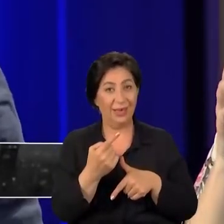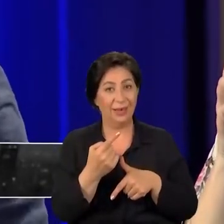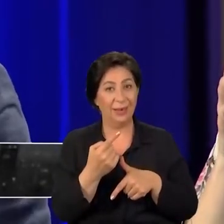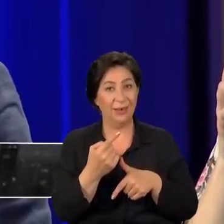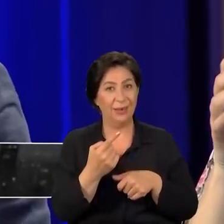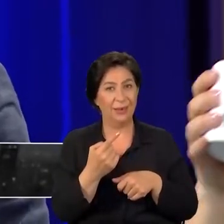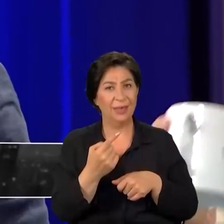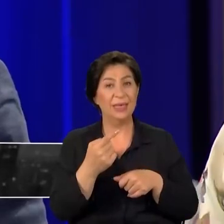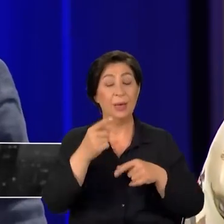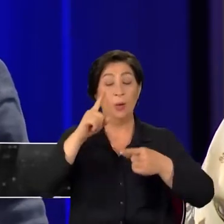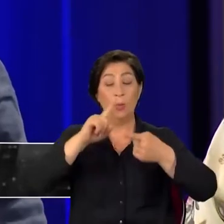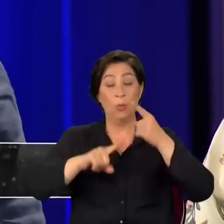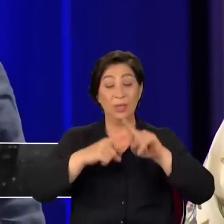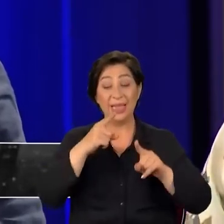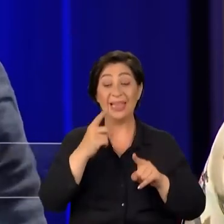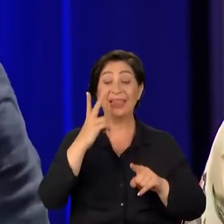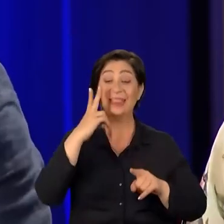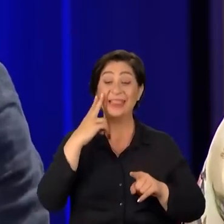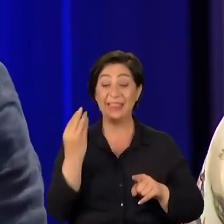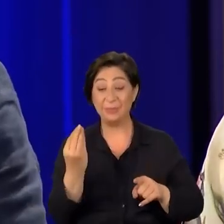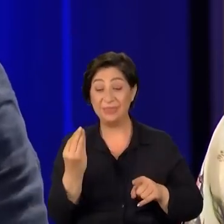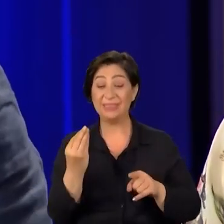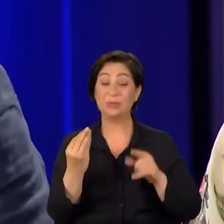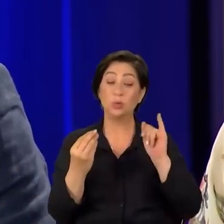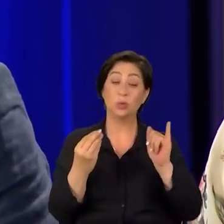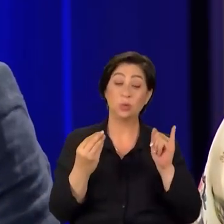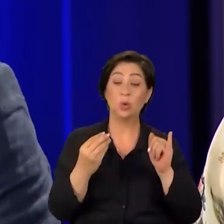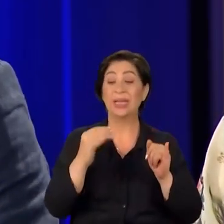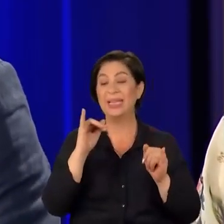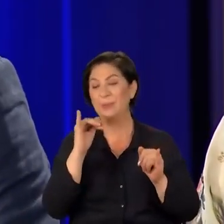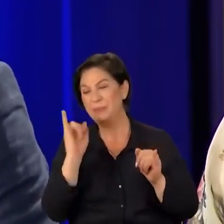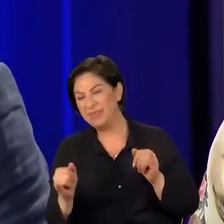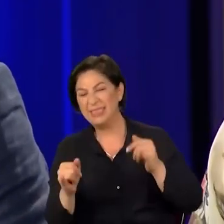Siyasetin temizi veya kötüsü yoktur. Kirlisi veya temizi yoktur.